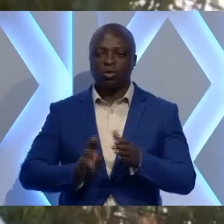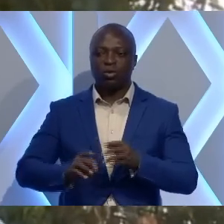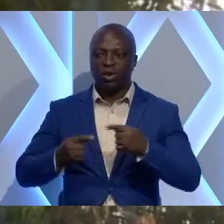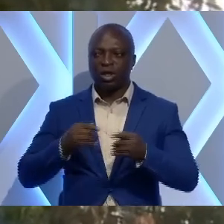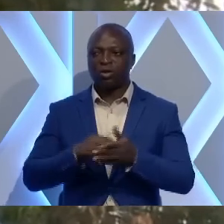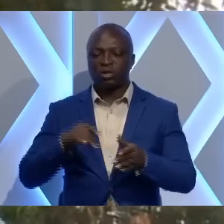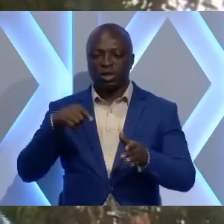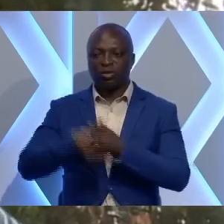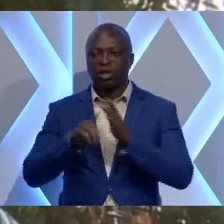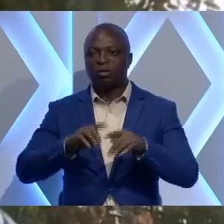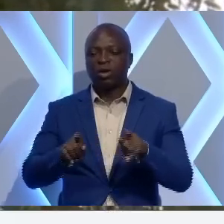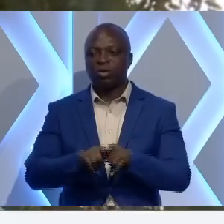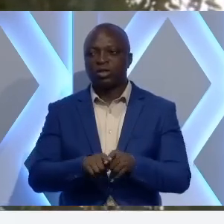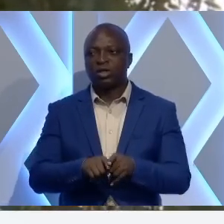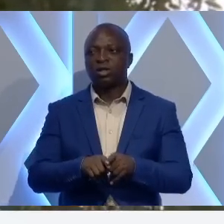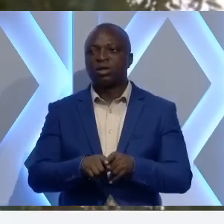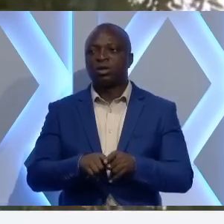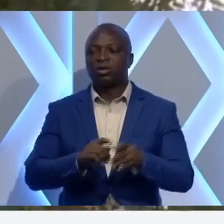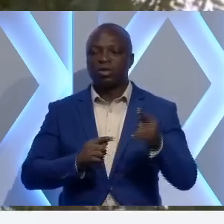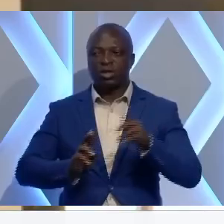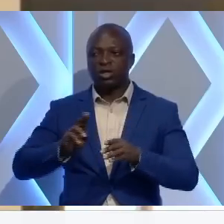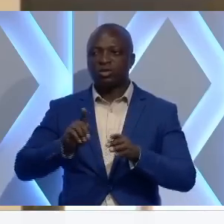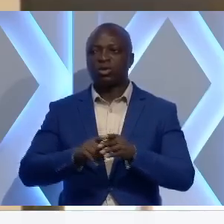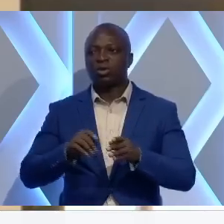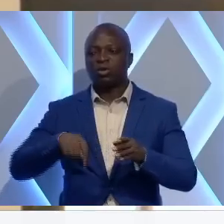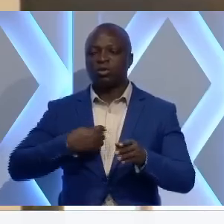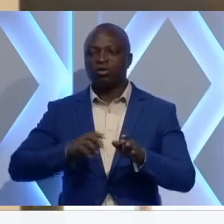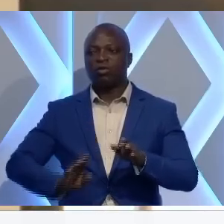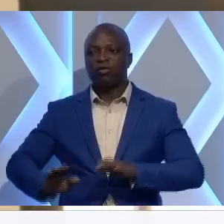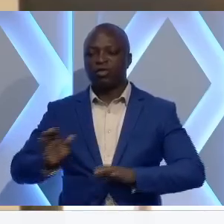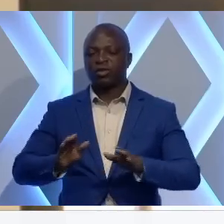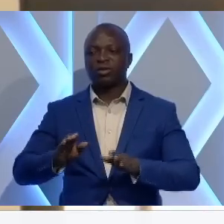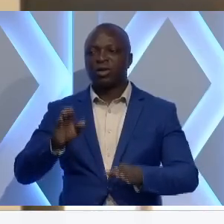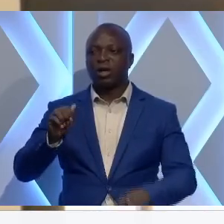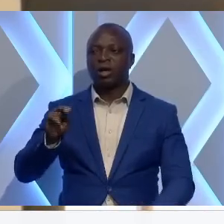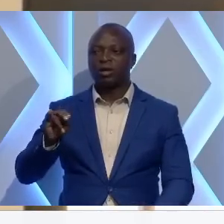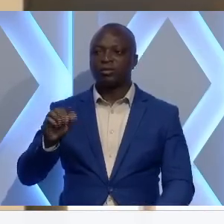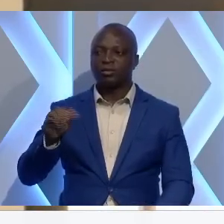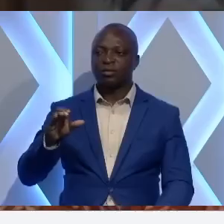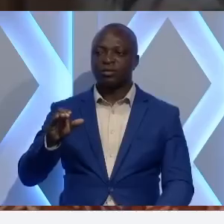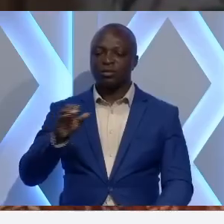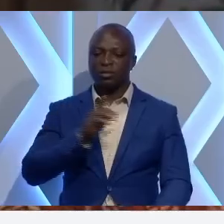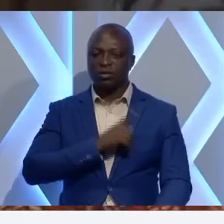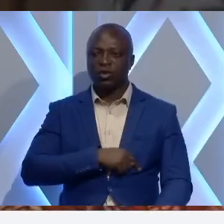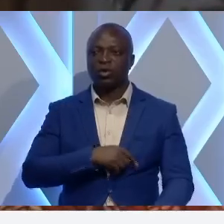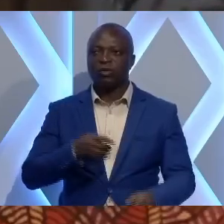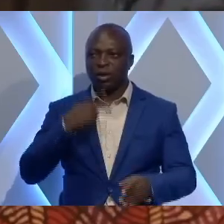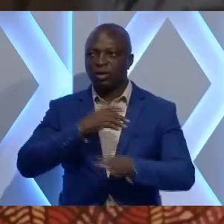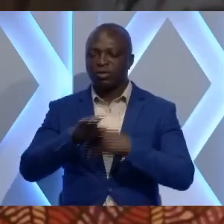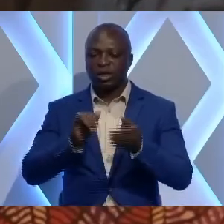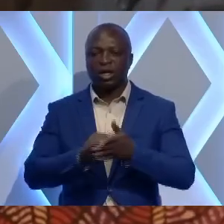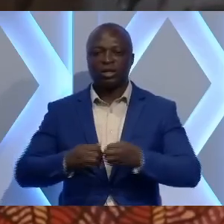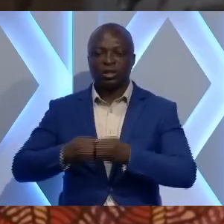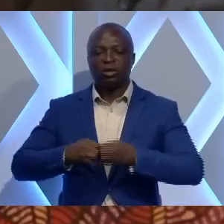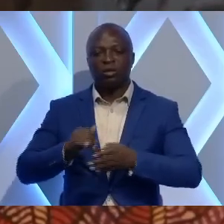criminalité, mais aussi l'utilisation normale que nous faisons. ANIAC Togo entend amener tous à agir ensemble